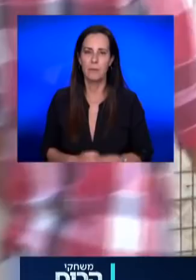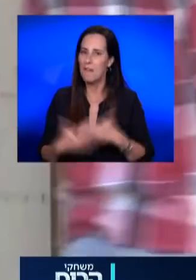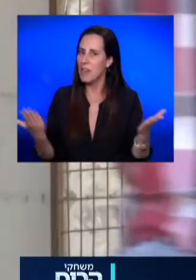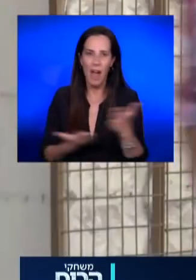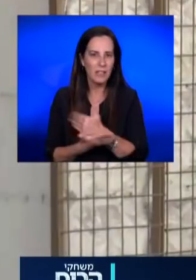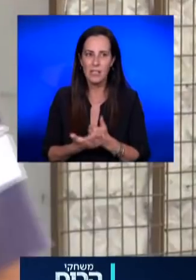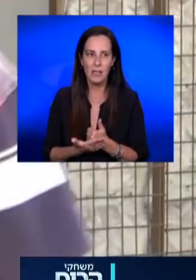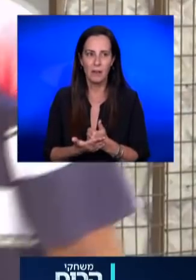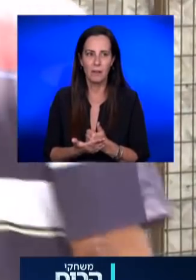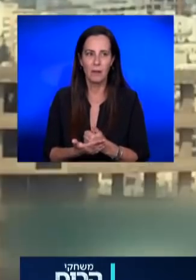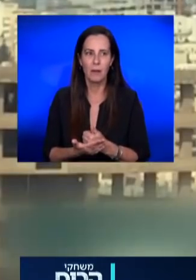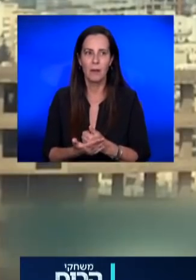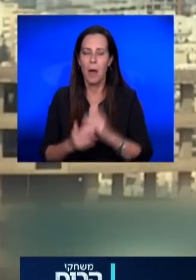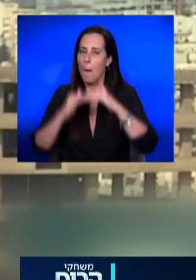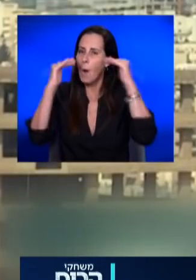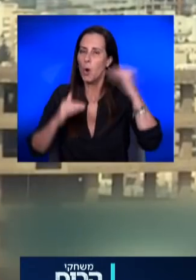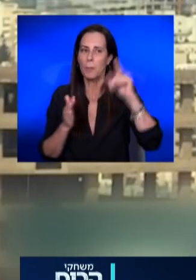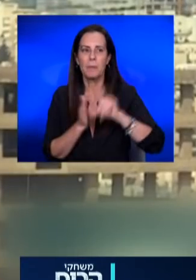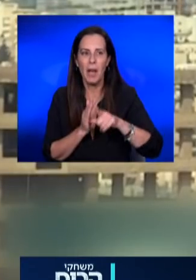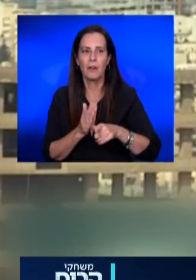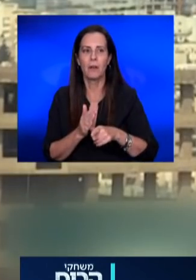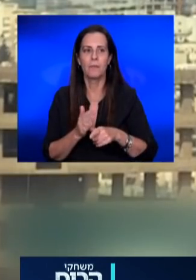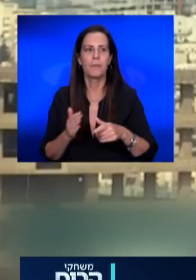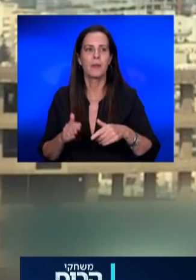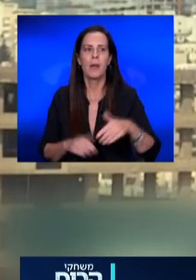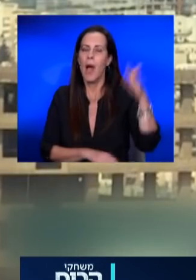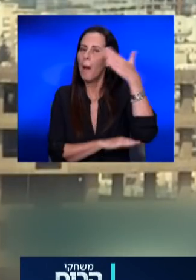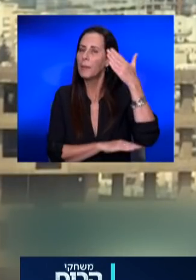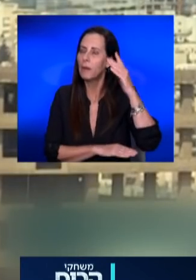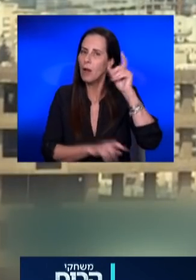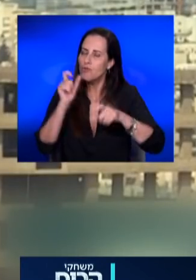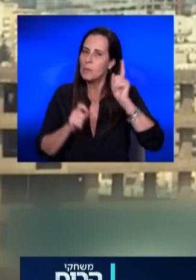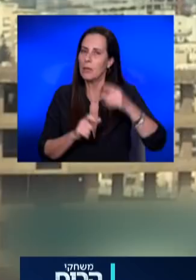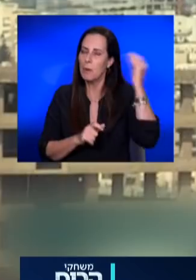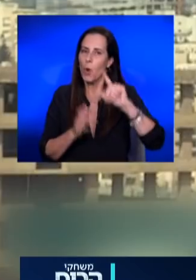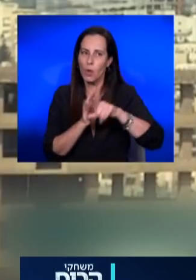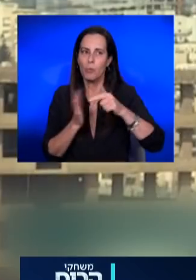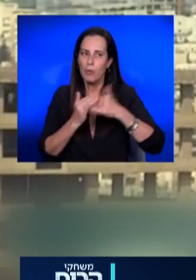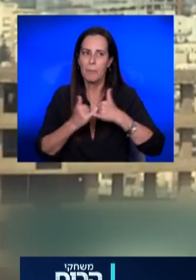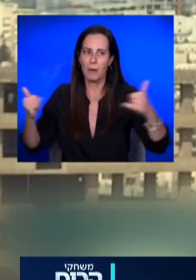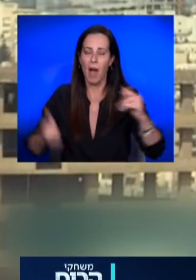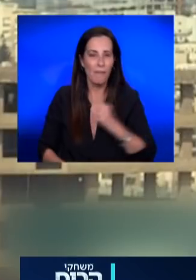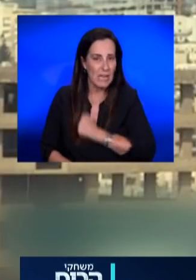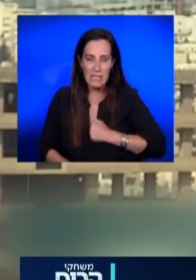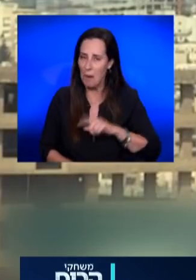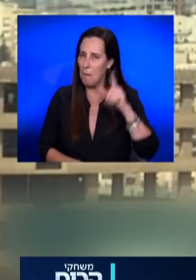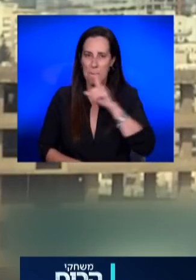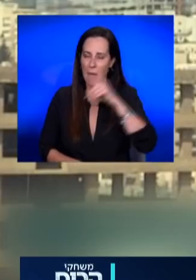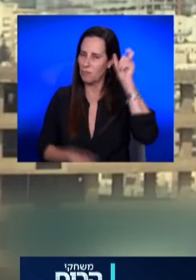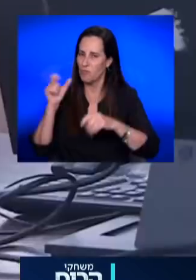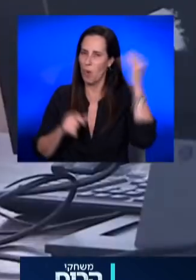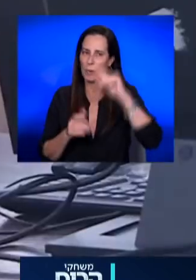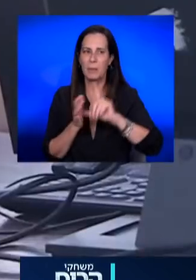הכנסה. תרג'ע תעלים תכני, כמעט לנו תערף, דאולה בחאג'י לתעלים תכני, לאסף הונקה פי תרג'ע פי הדה תעלים. ובתאלי, אזדיאד